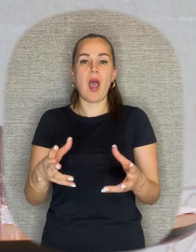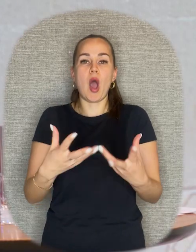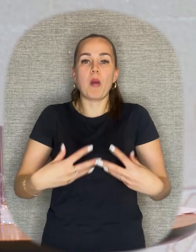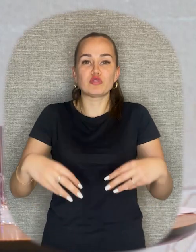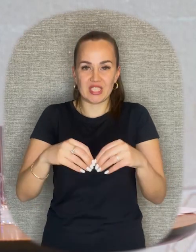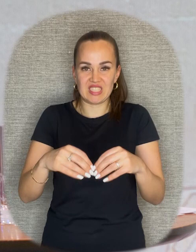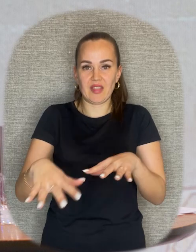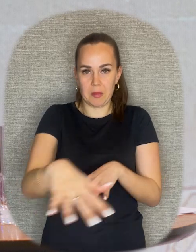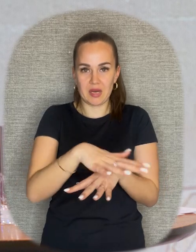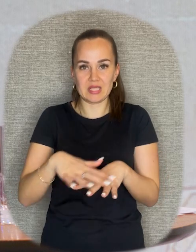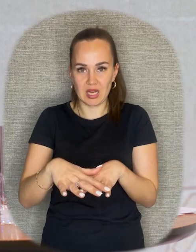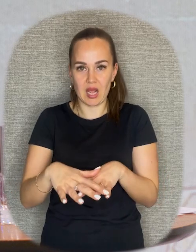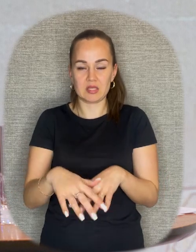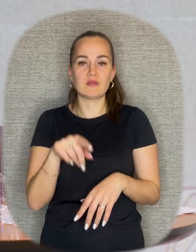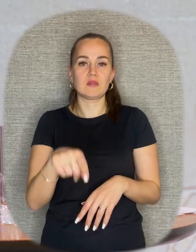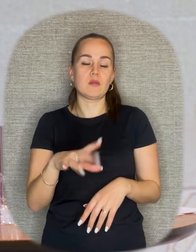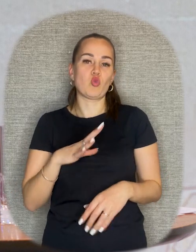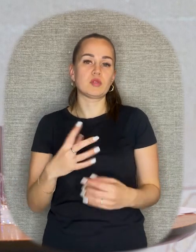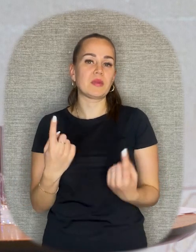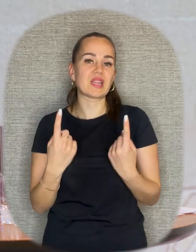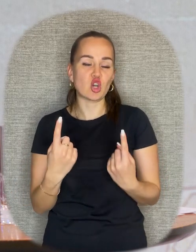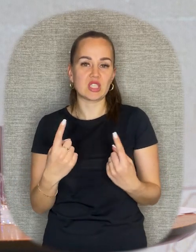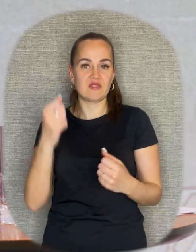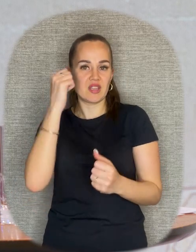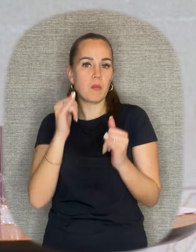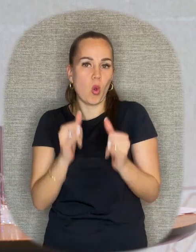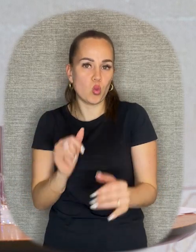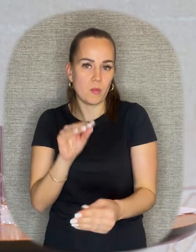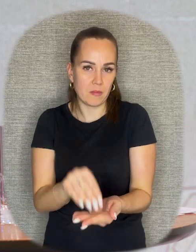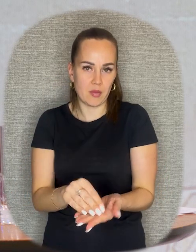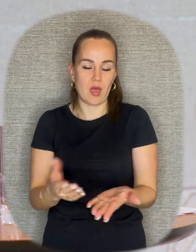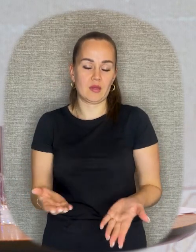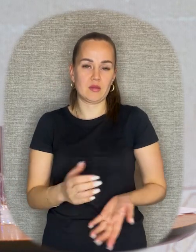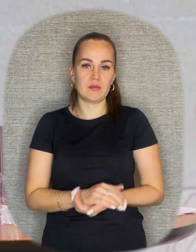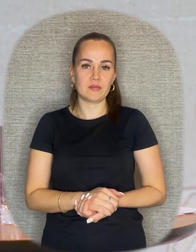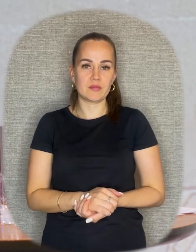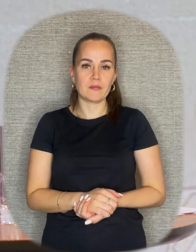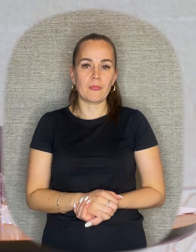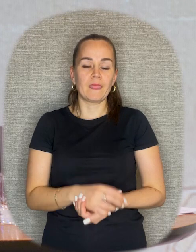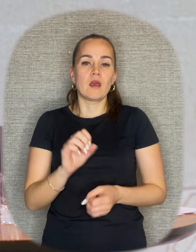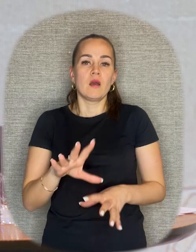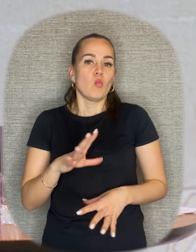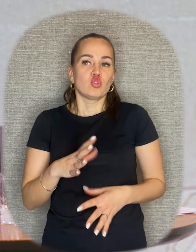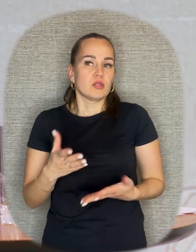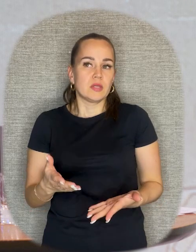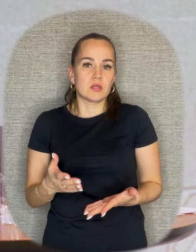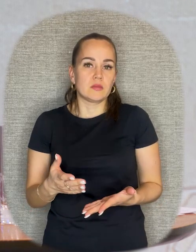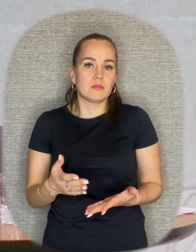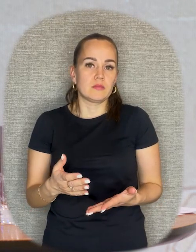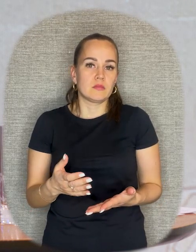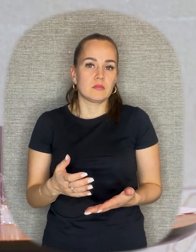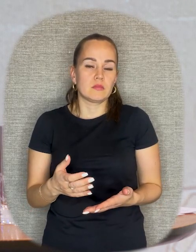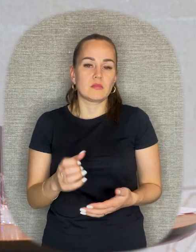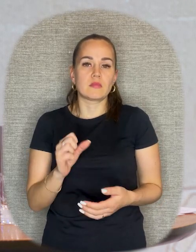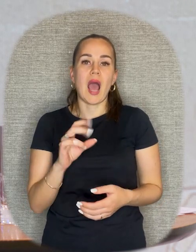существует до сих пор практически все предлагали создать там то что мы сейчас с вами называем общественным пространством это мог быть торжественный